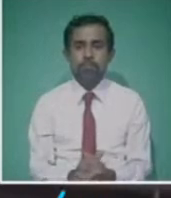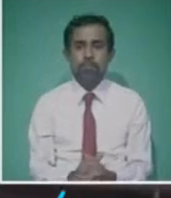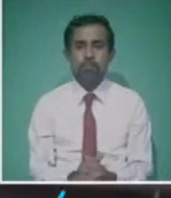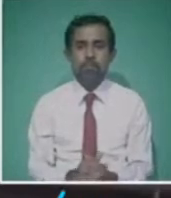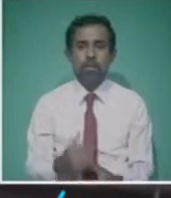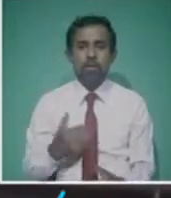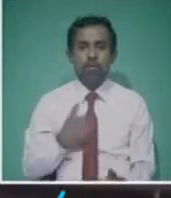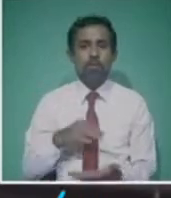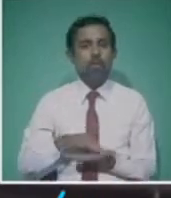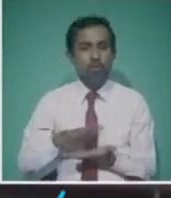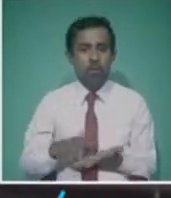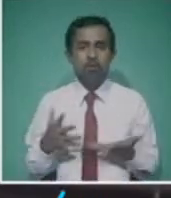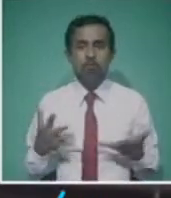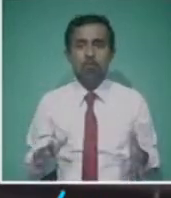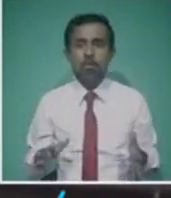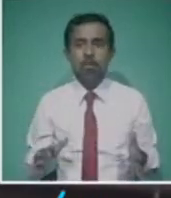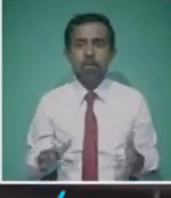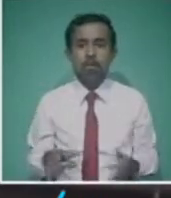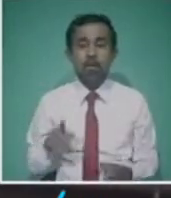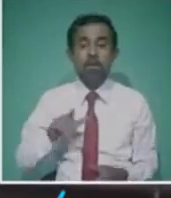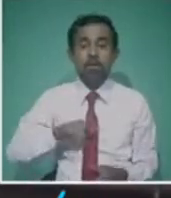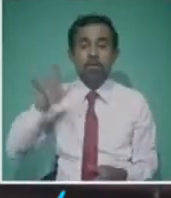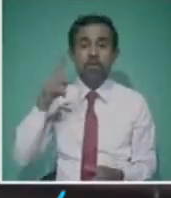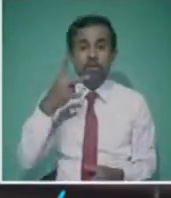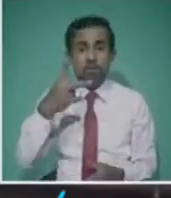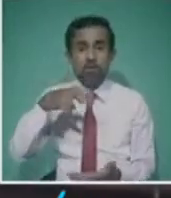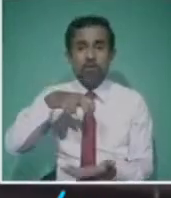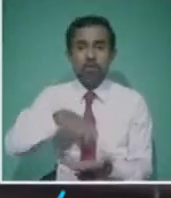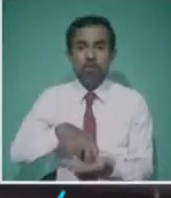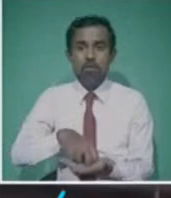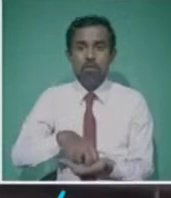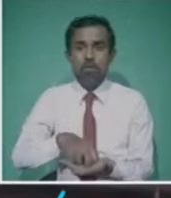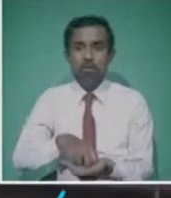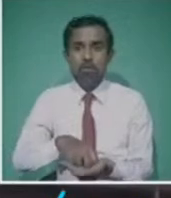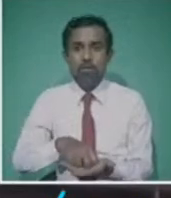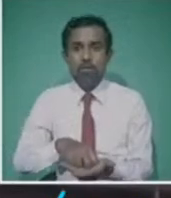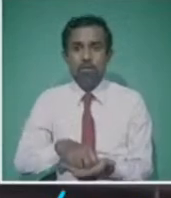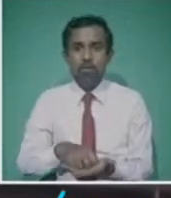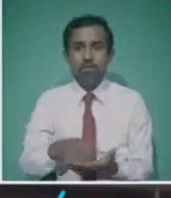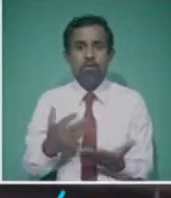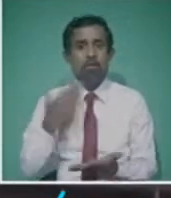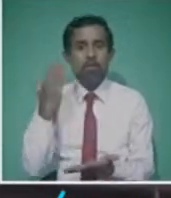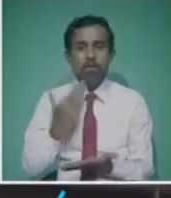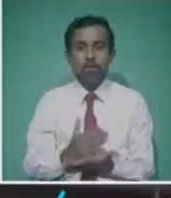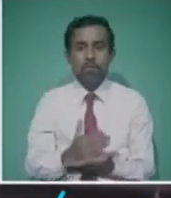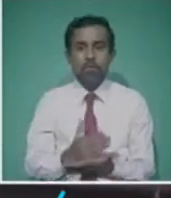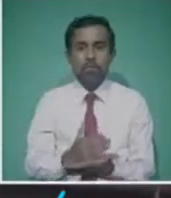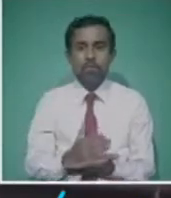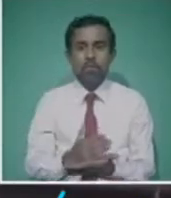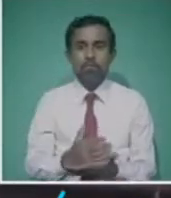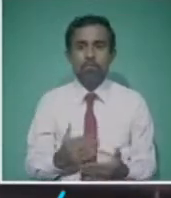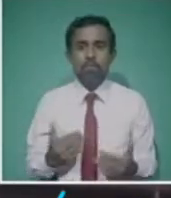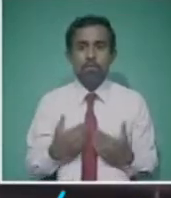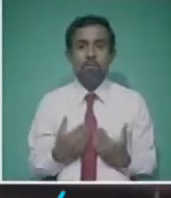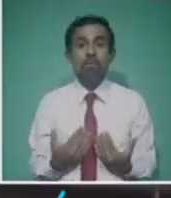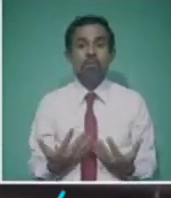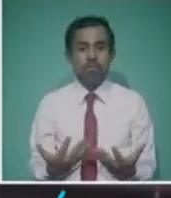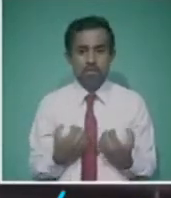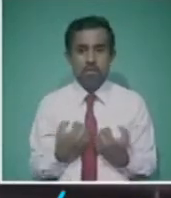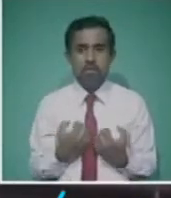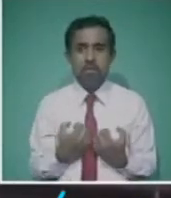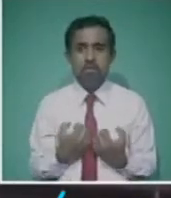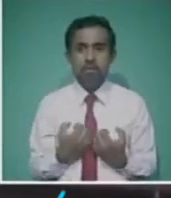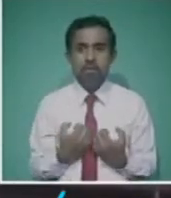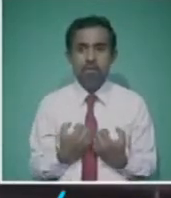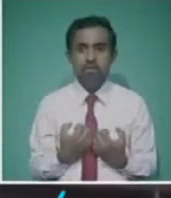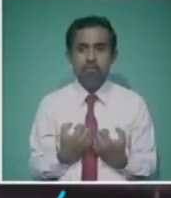मम तीर करा ए दिपूर्वसी बावे नति कर गंड मम इलगेन